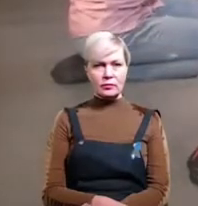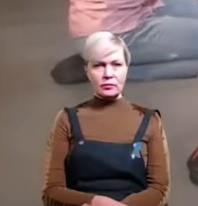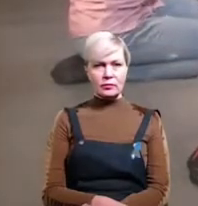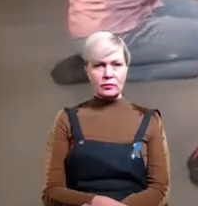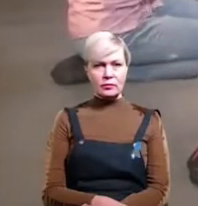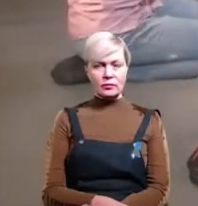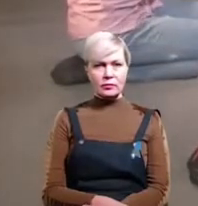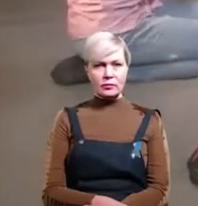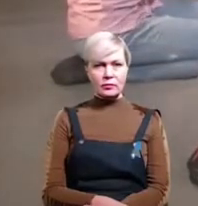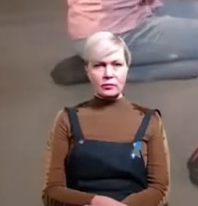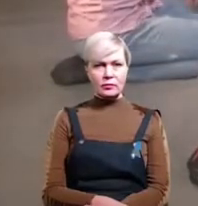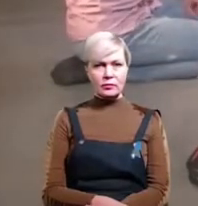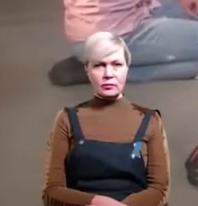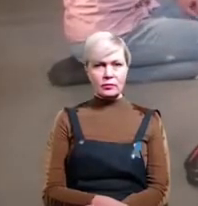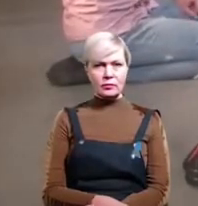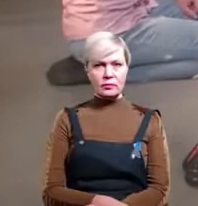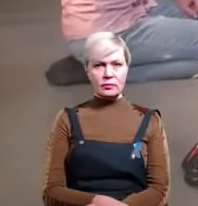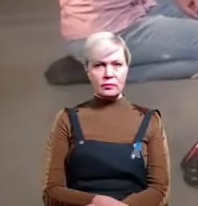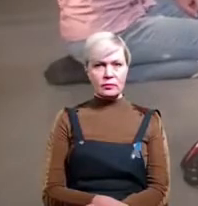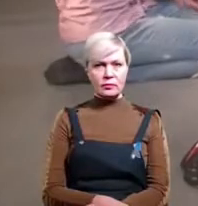і прокинуться